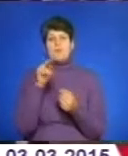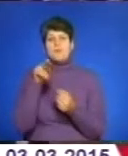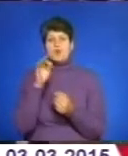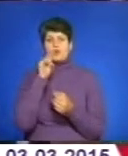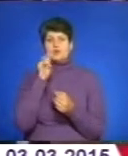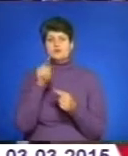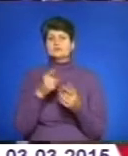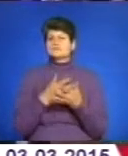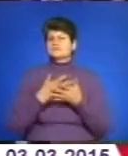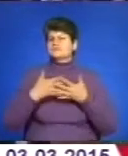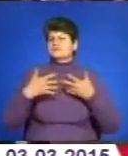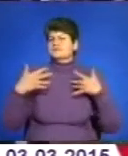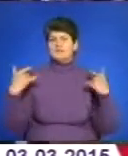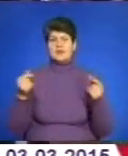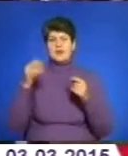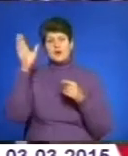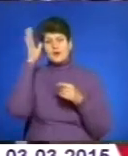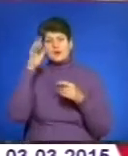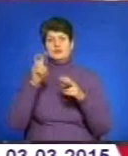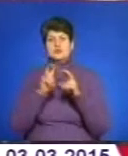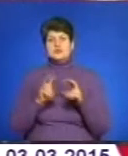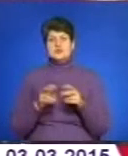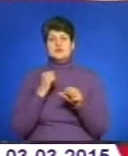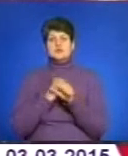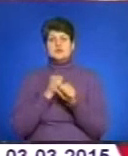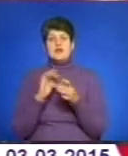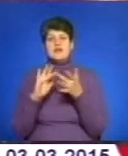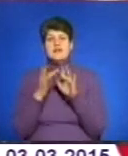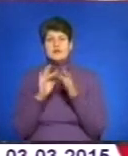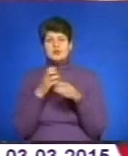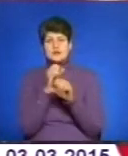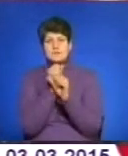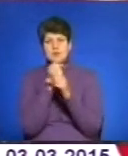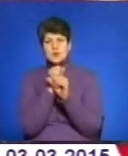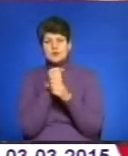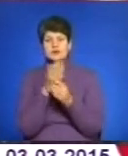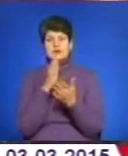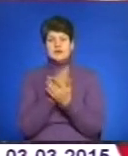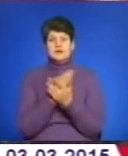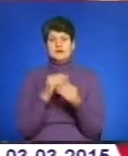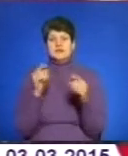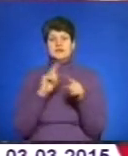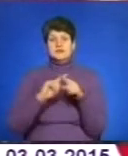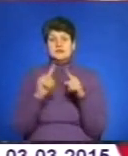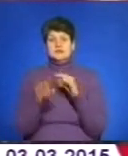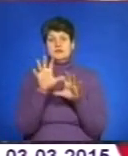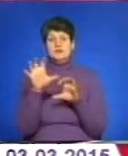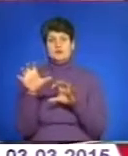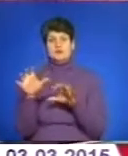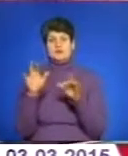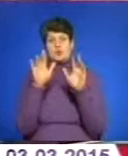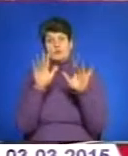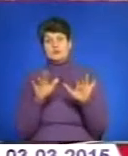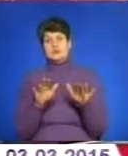Тут широкий спектр наукових досліджень. Картини створені електронним мікроскопом, є миттєві фото та комп'ютерні візії.